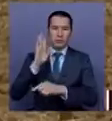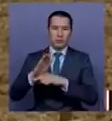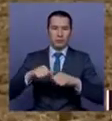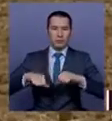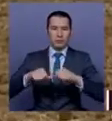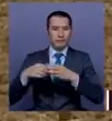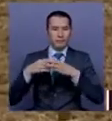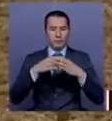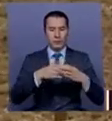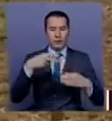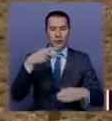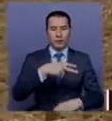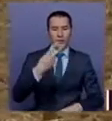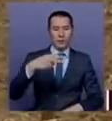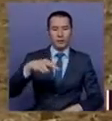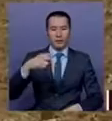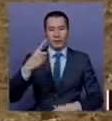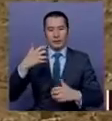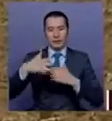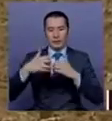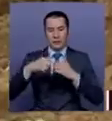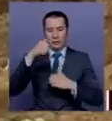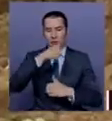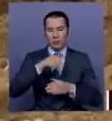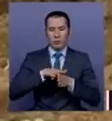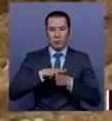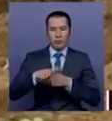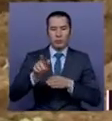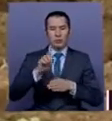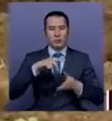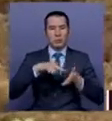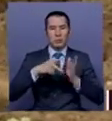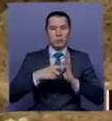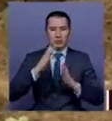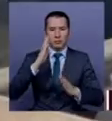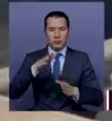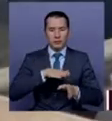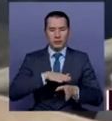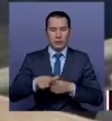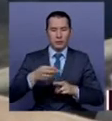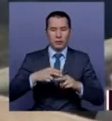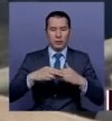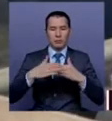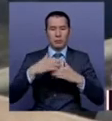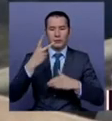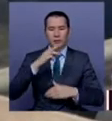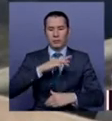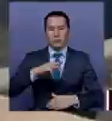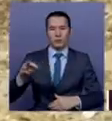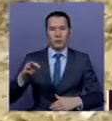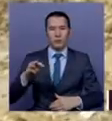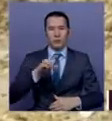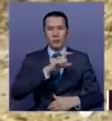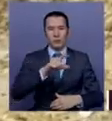содан соң 2021 жылдың ортасына қарай толыққанды бағдарлама әзірленеді. Бұл шаралар 2 миллионға жуық ауыл